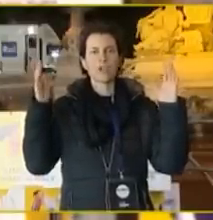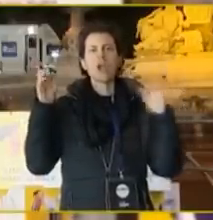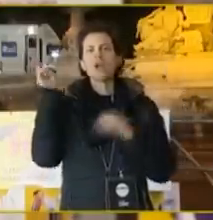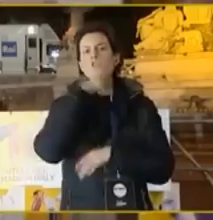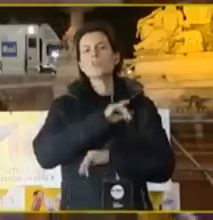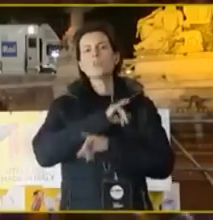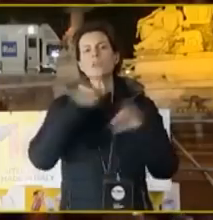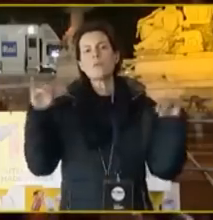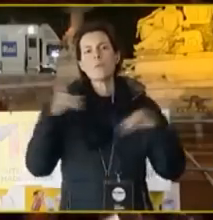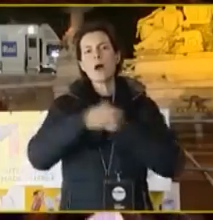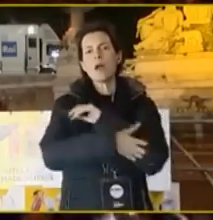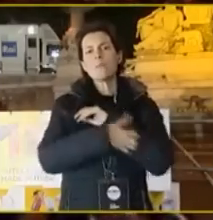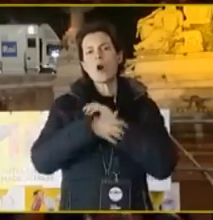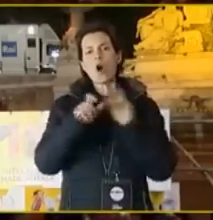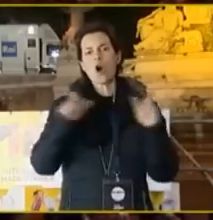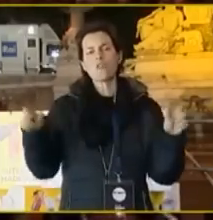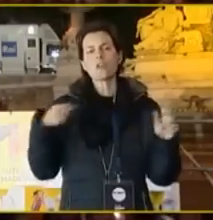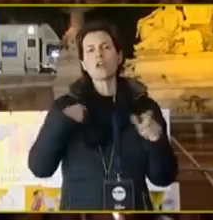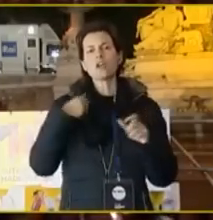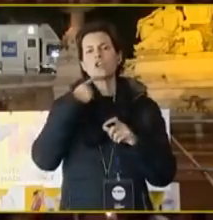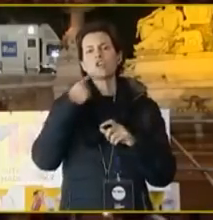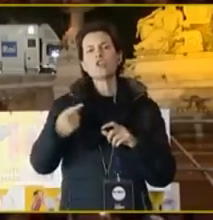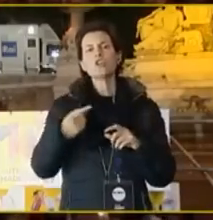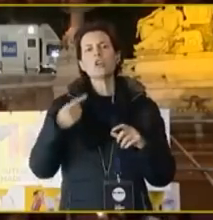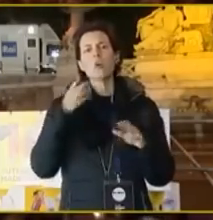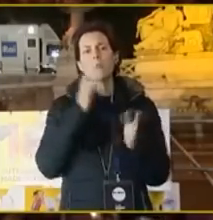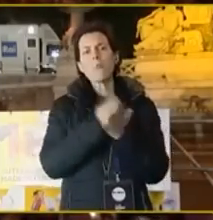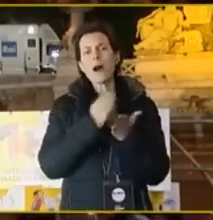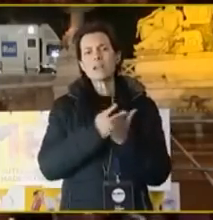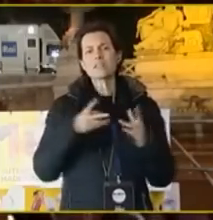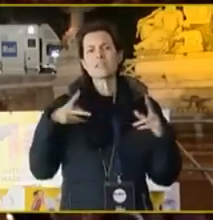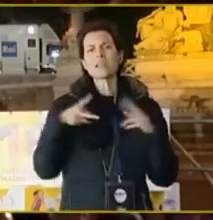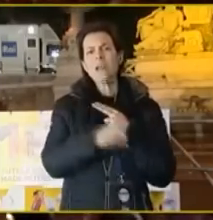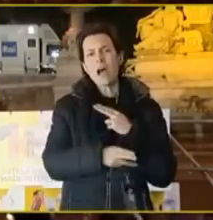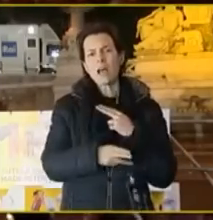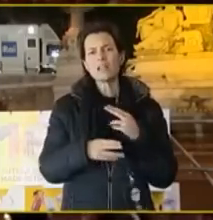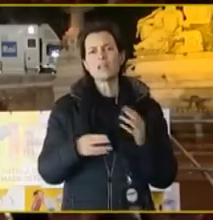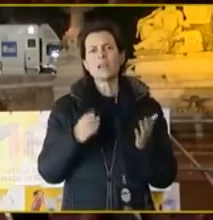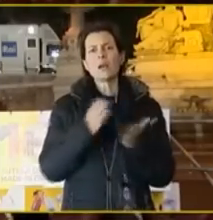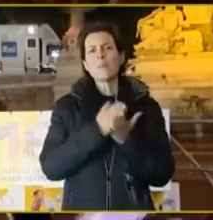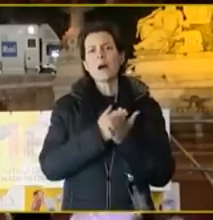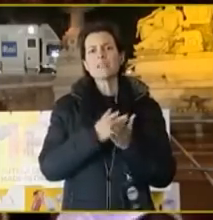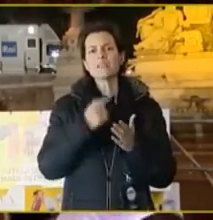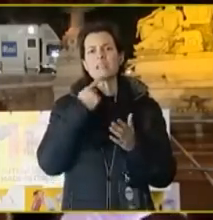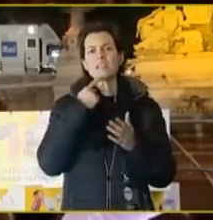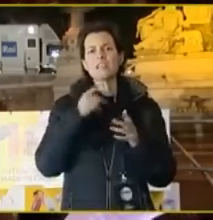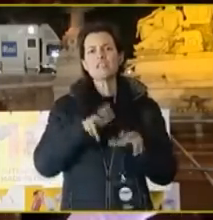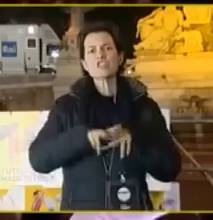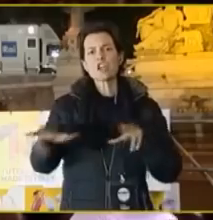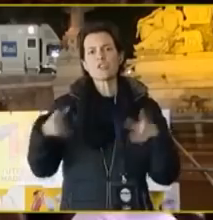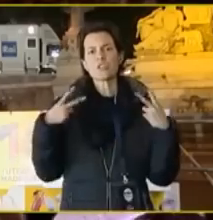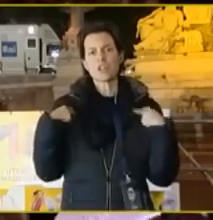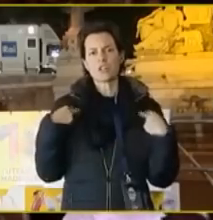Io dico che dobbiamo dire basta ai tagli, alle politiche di austerità che ci hanno distrutto la vita. Dobbiamo rovesciare il